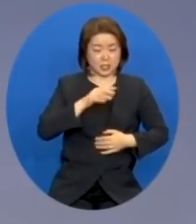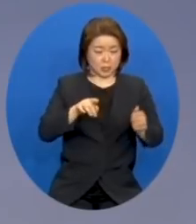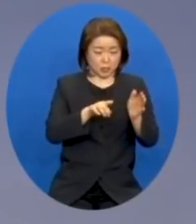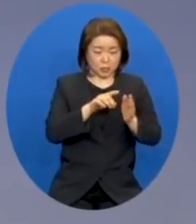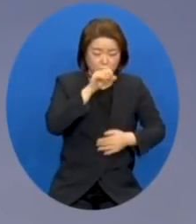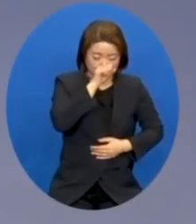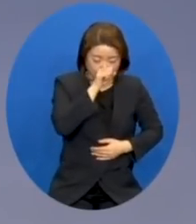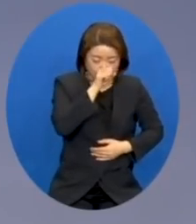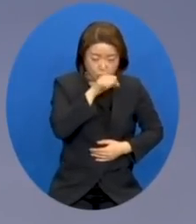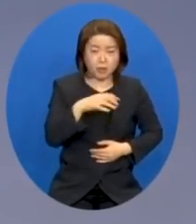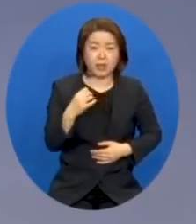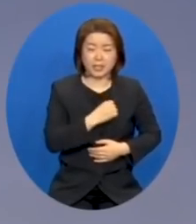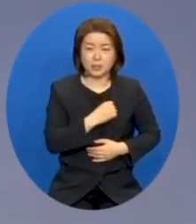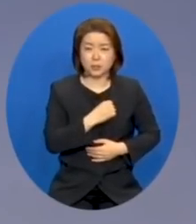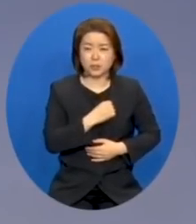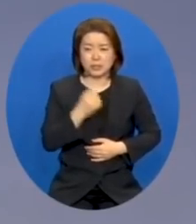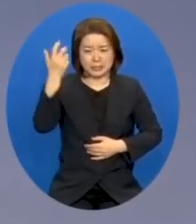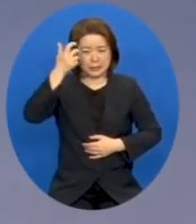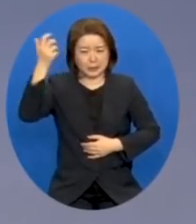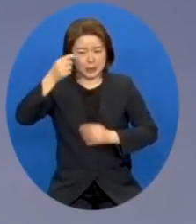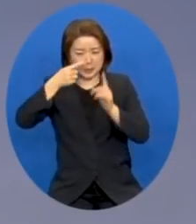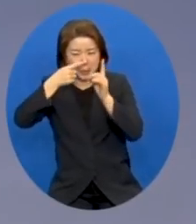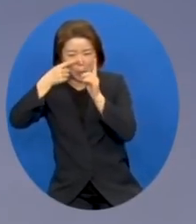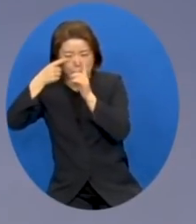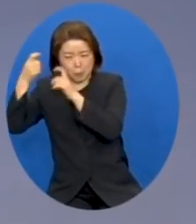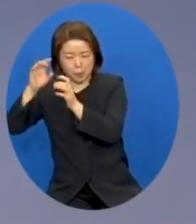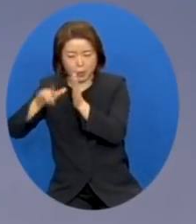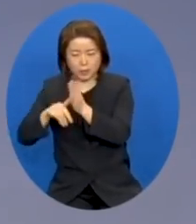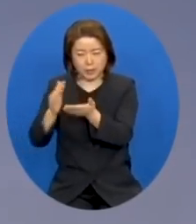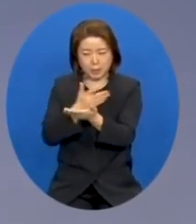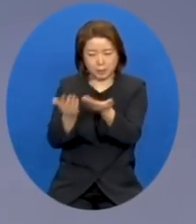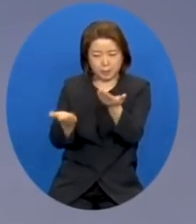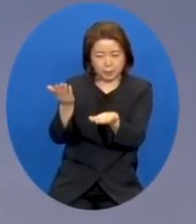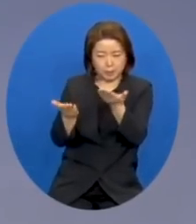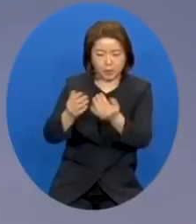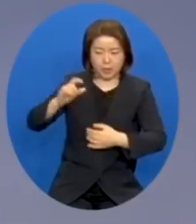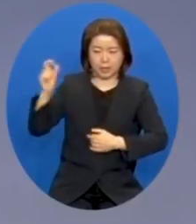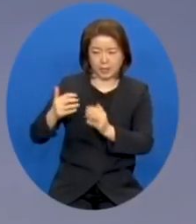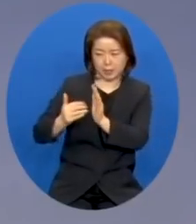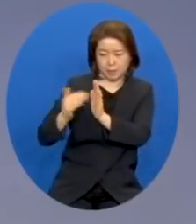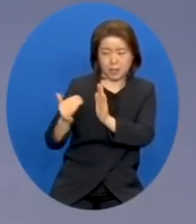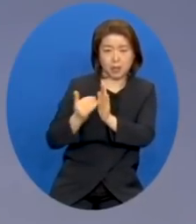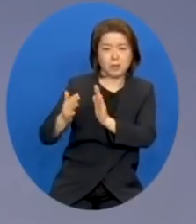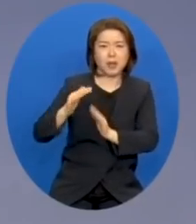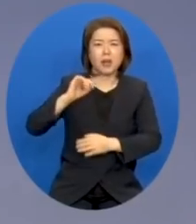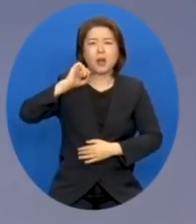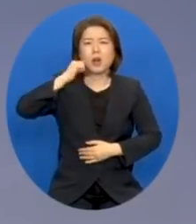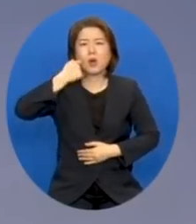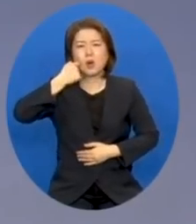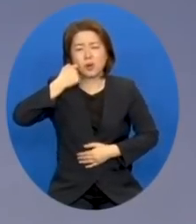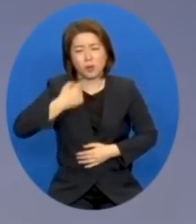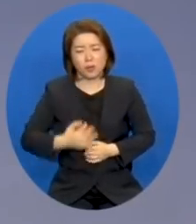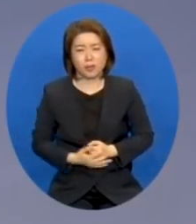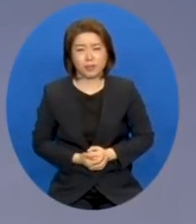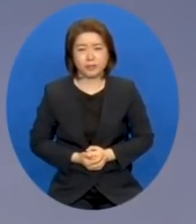영적인 미옥이 올 때에 분별 하고 강하게 대처할 수 없습니다